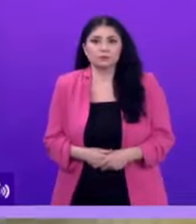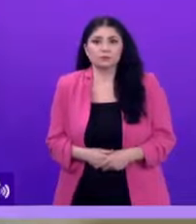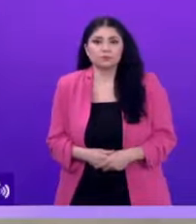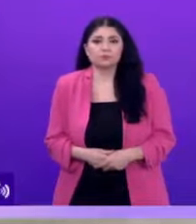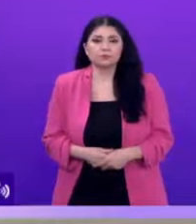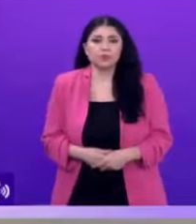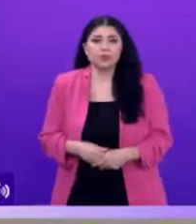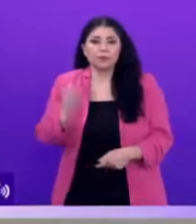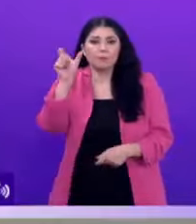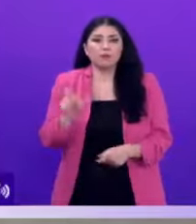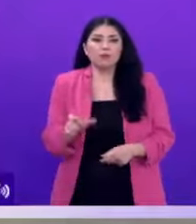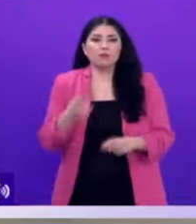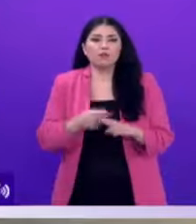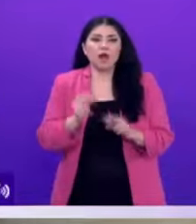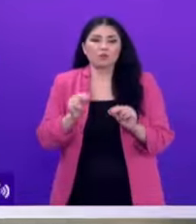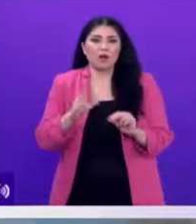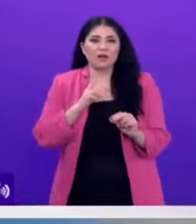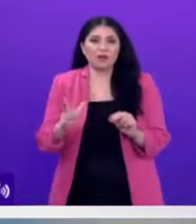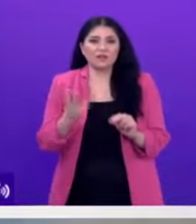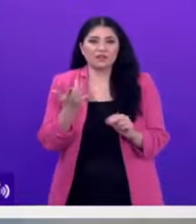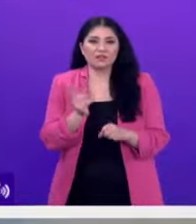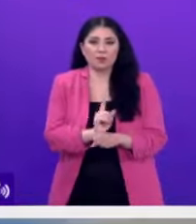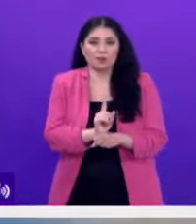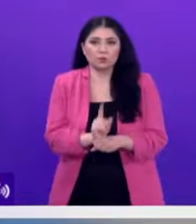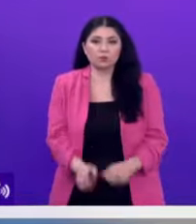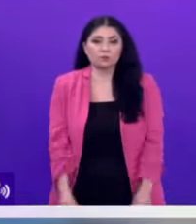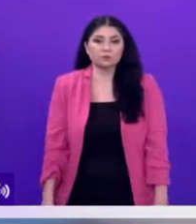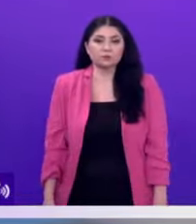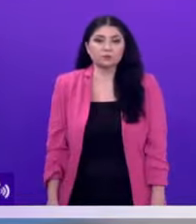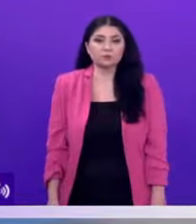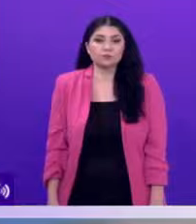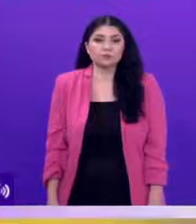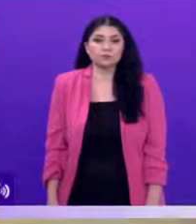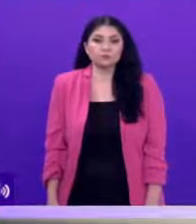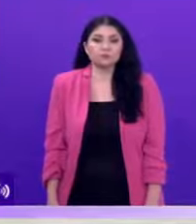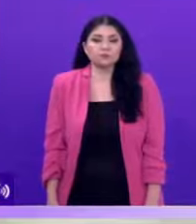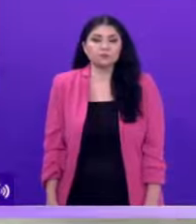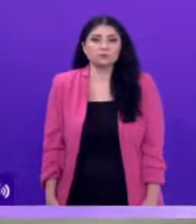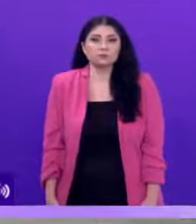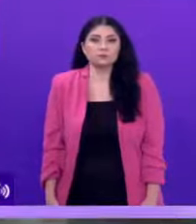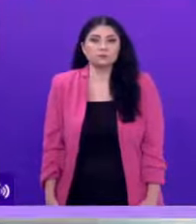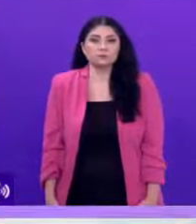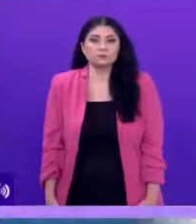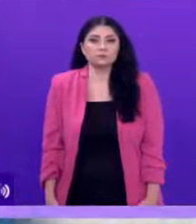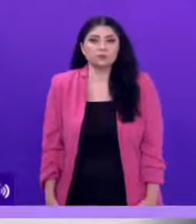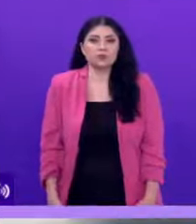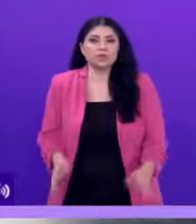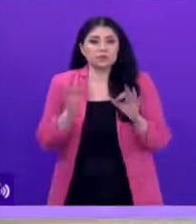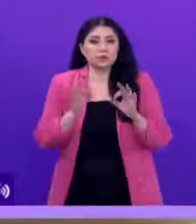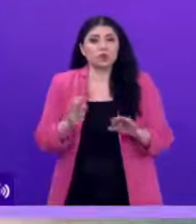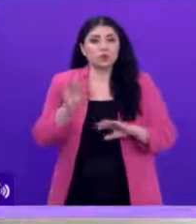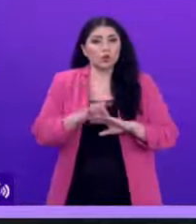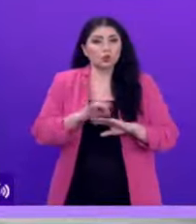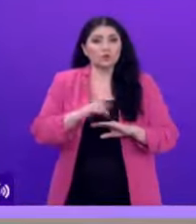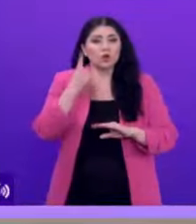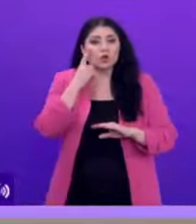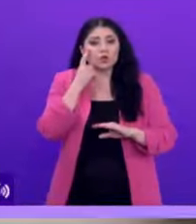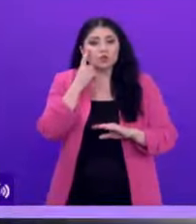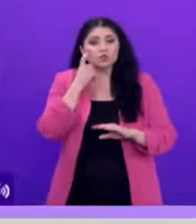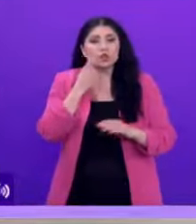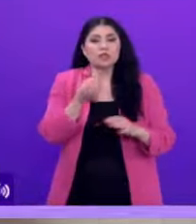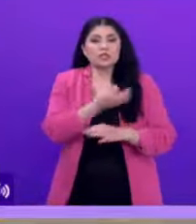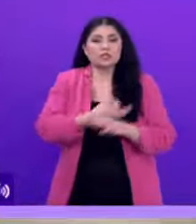starea acestei persoane s-a agravat în câteva minute. E intubat, cu siguranță că vor încerca medicii să-l aducă la